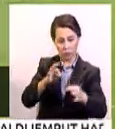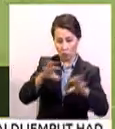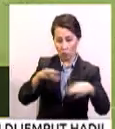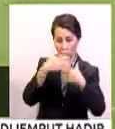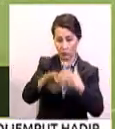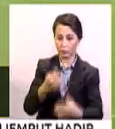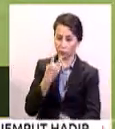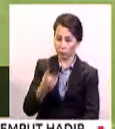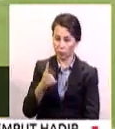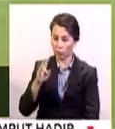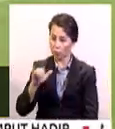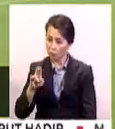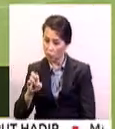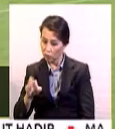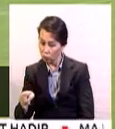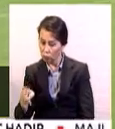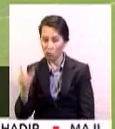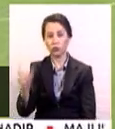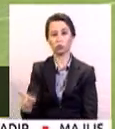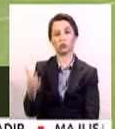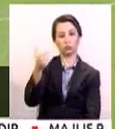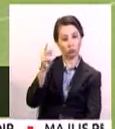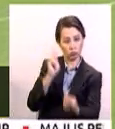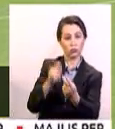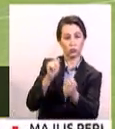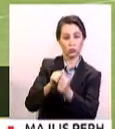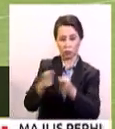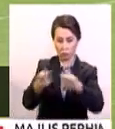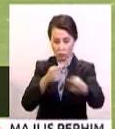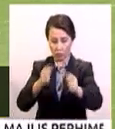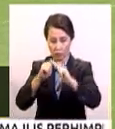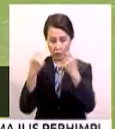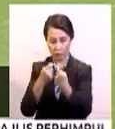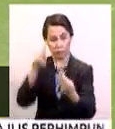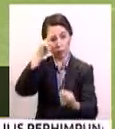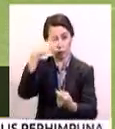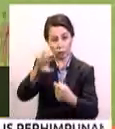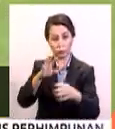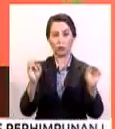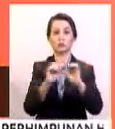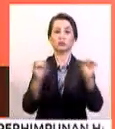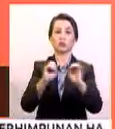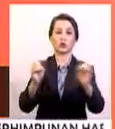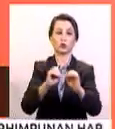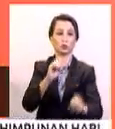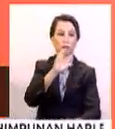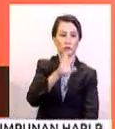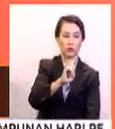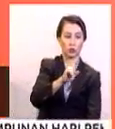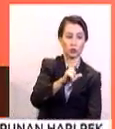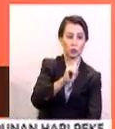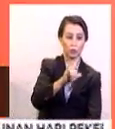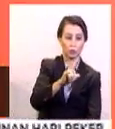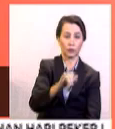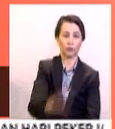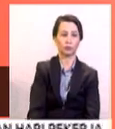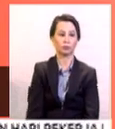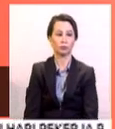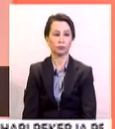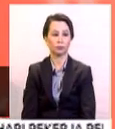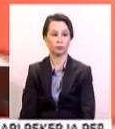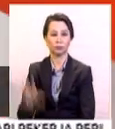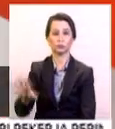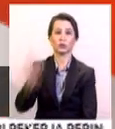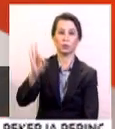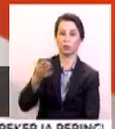selepas melihat Yusri adalah calon paling layak untuk mengendalikan Kelantan selepas ketiadaan Krajewik. Pelantikan Yusri Cik